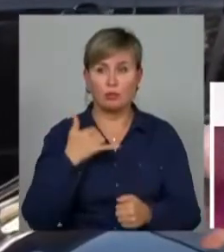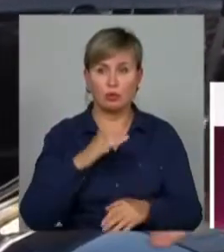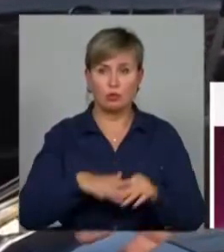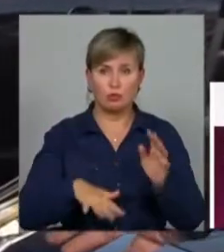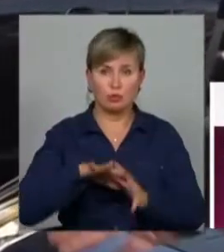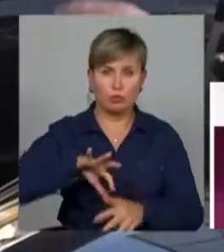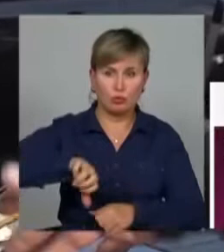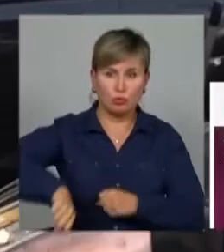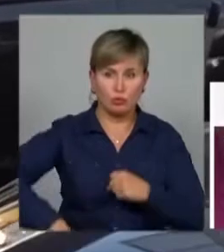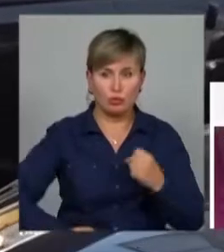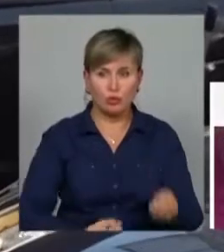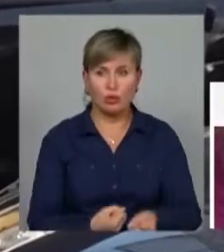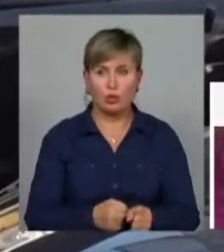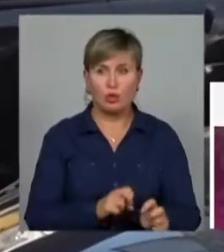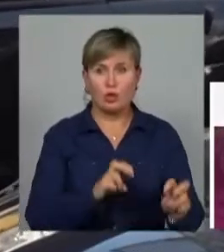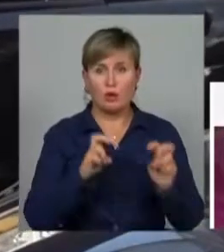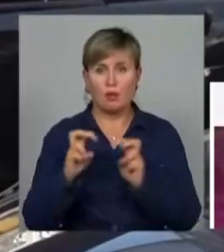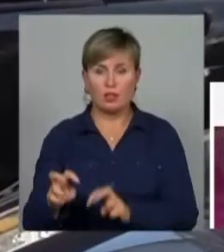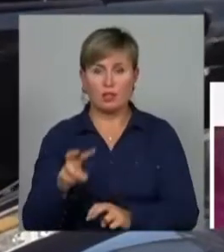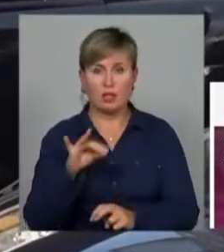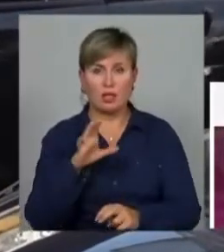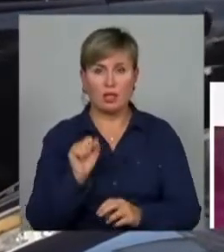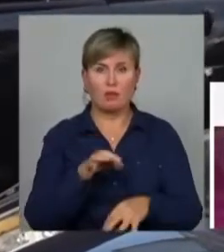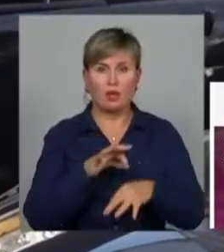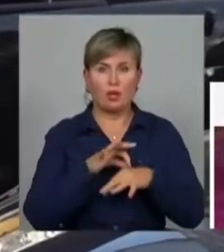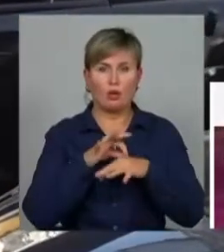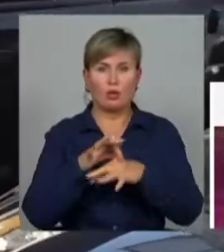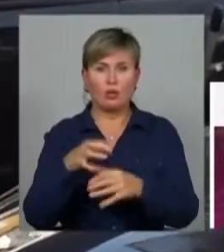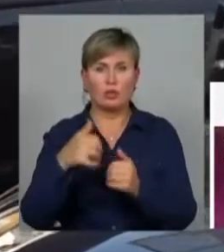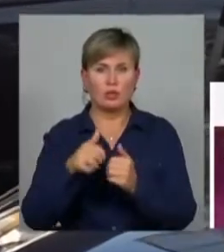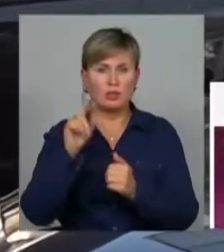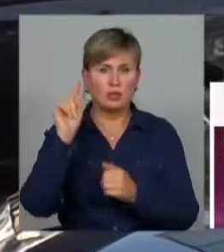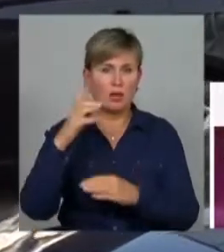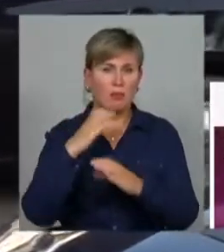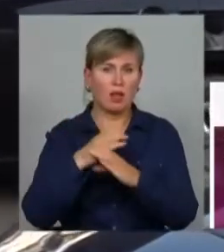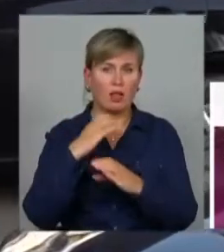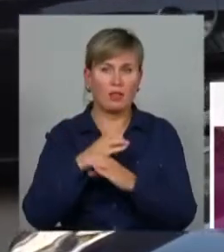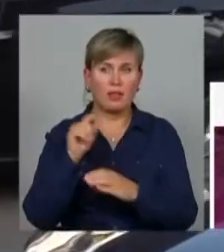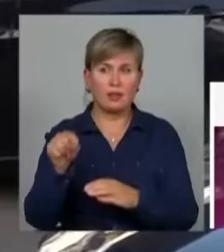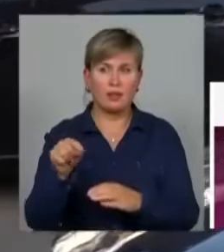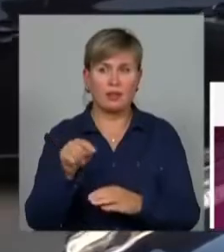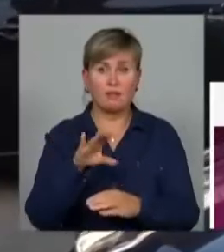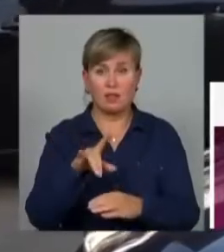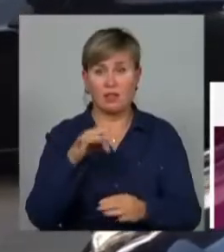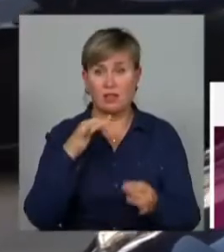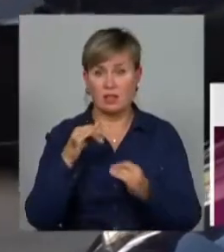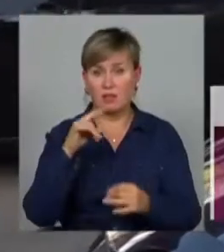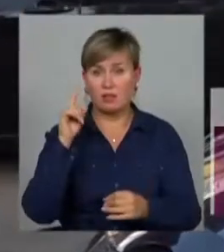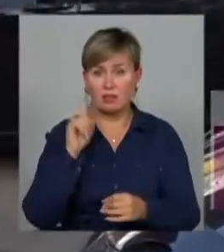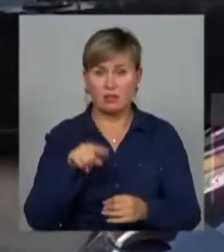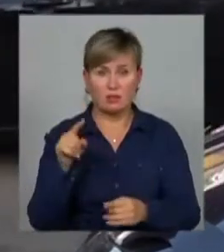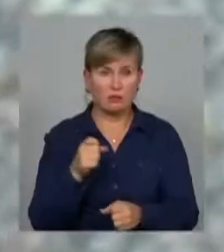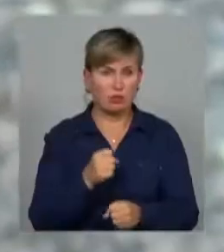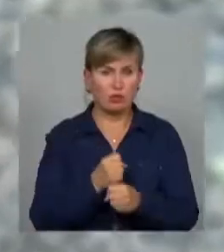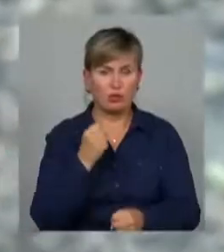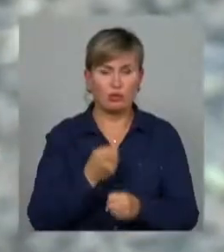руки, посадили в Ниву и увезли там среди каких-то контейнеров. Ну, вы уже разговор знаете, был очень на жестких